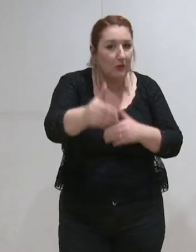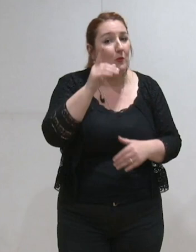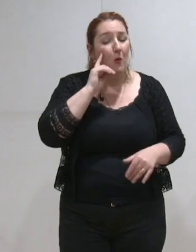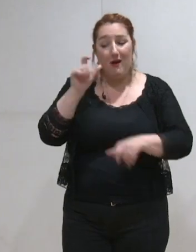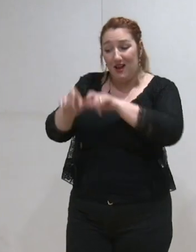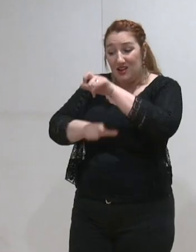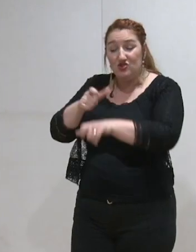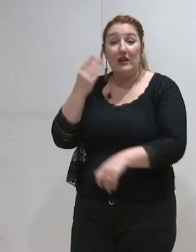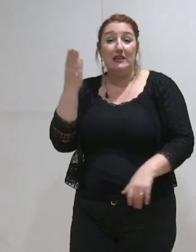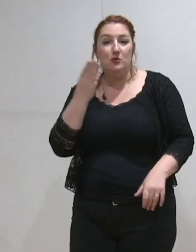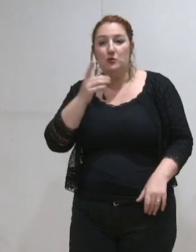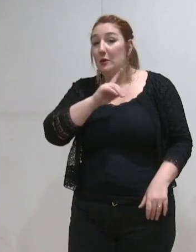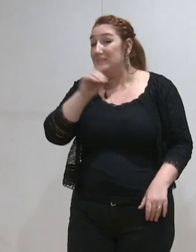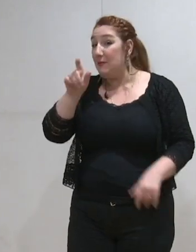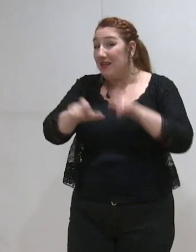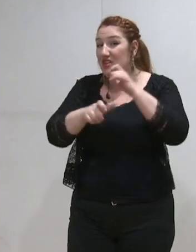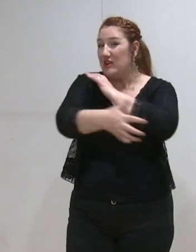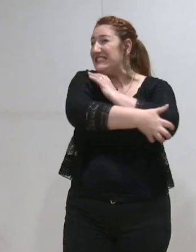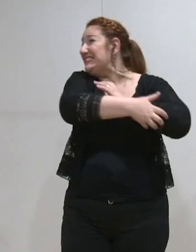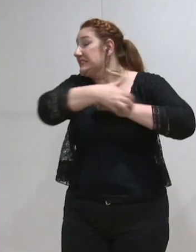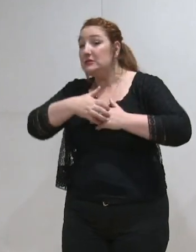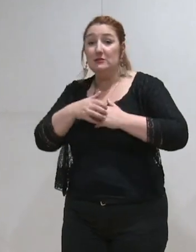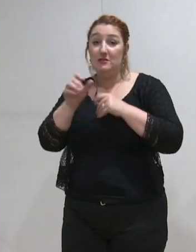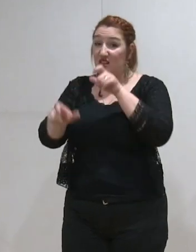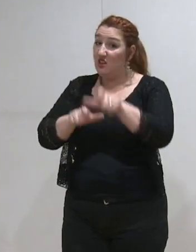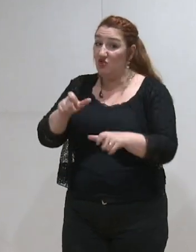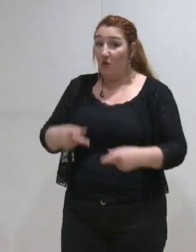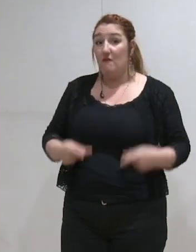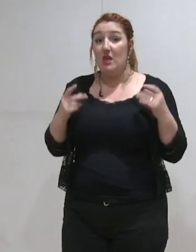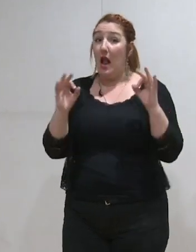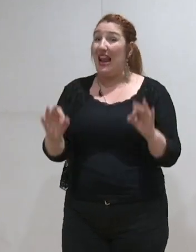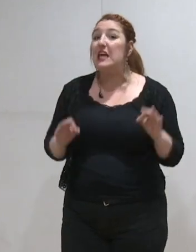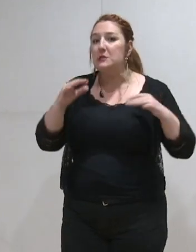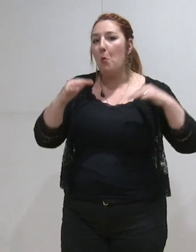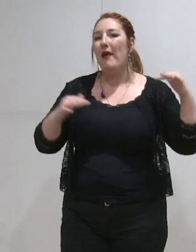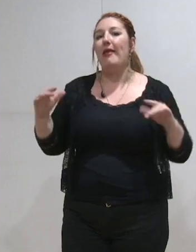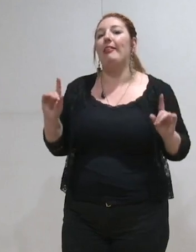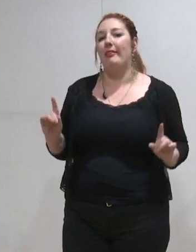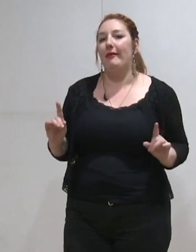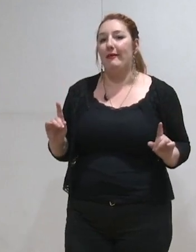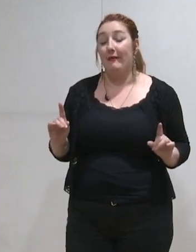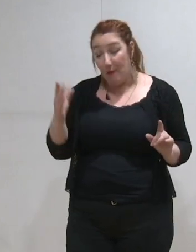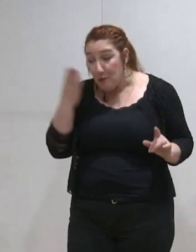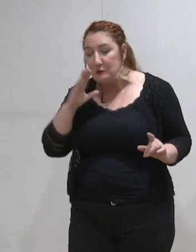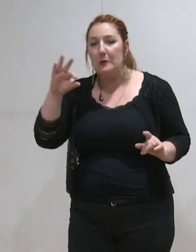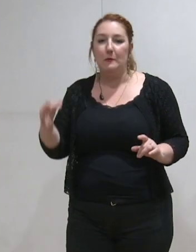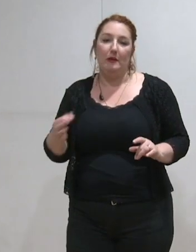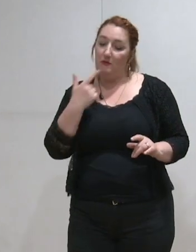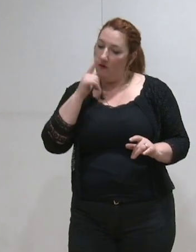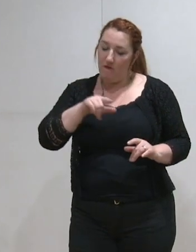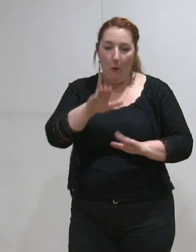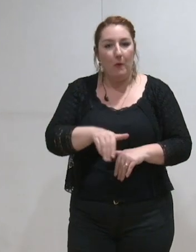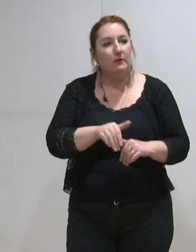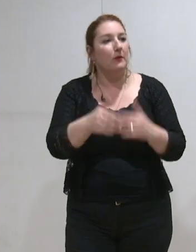sont dans la très grande précarité des gens qui sont dans des i dans des classes moyennes tout simplement je vous remercie